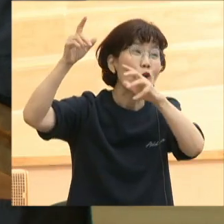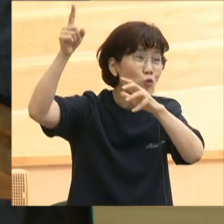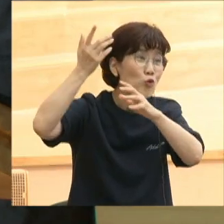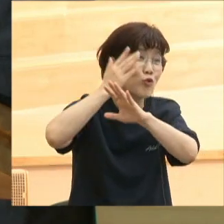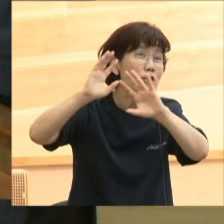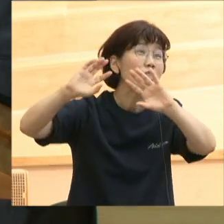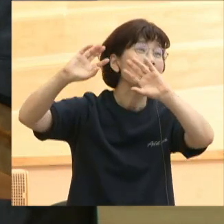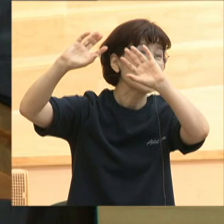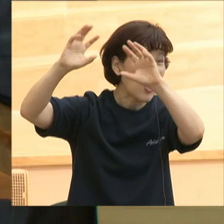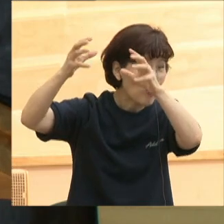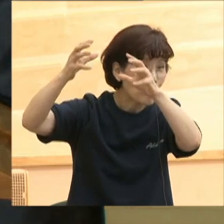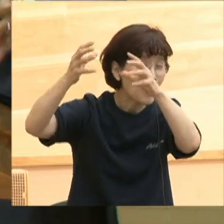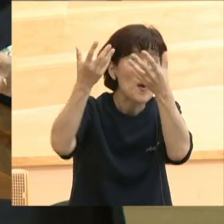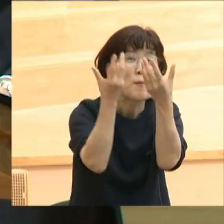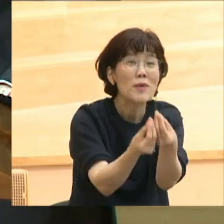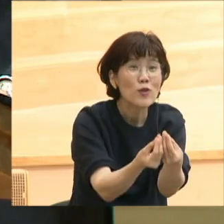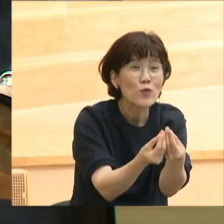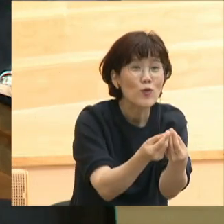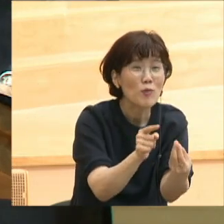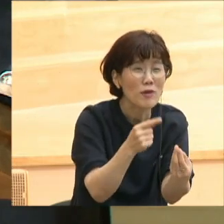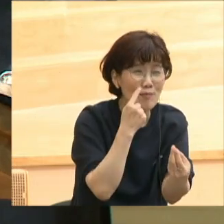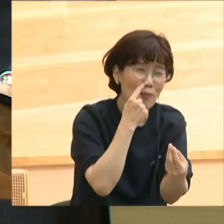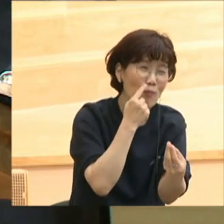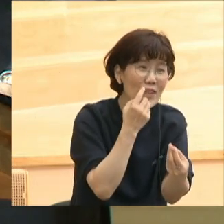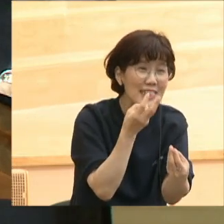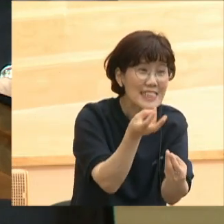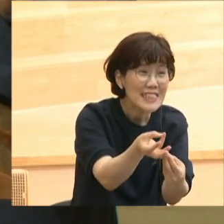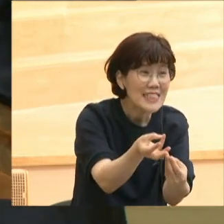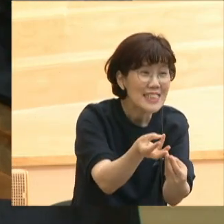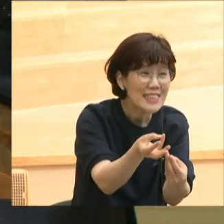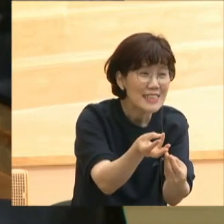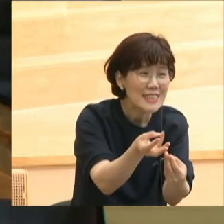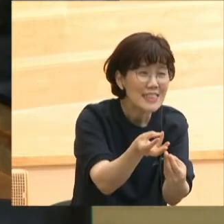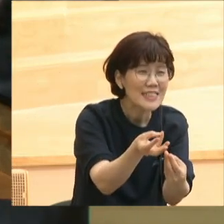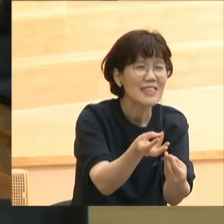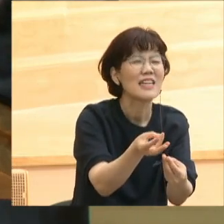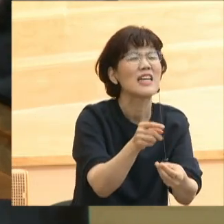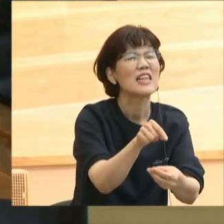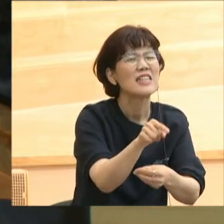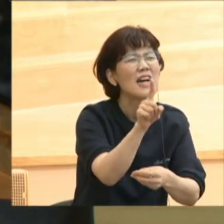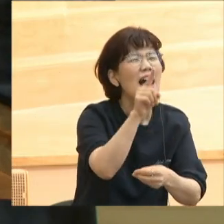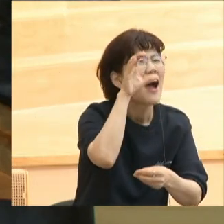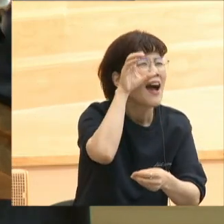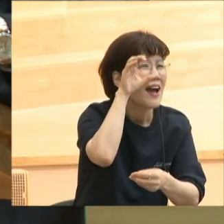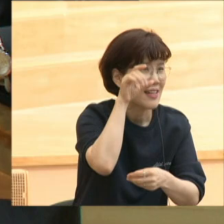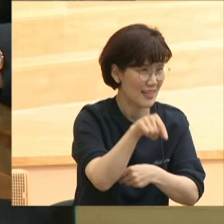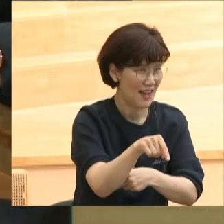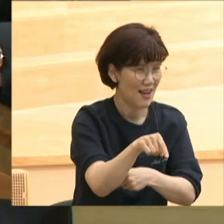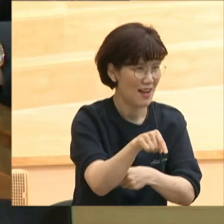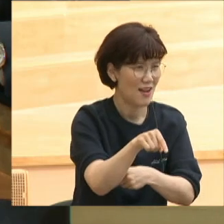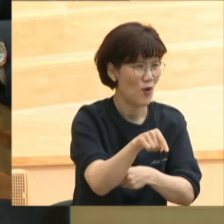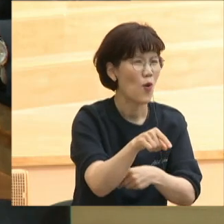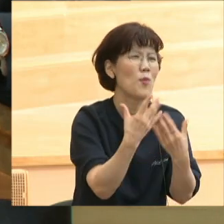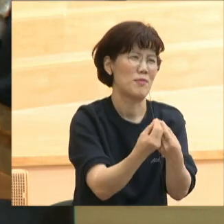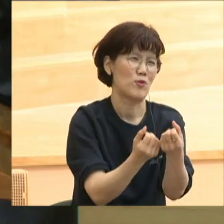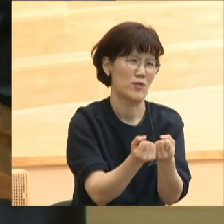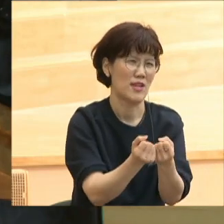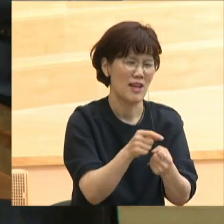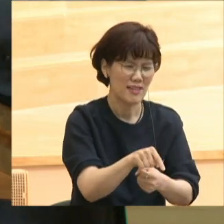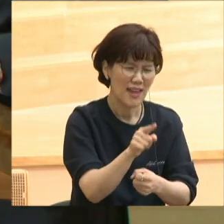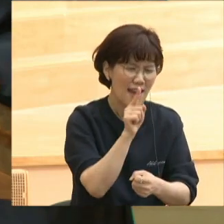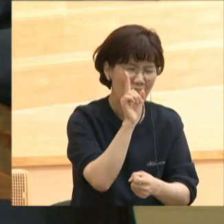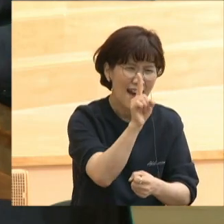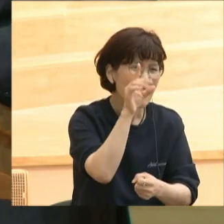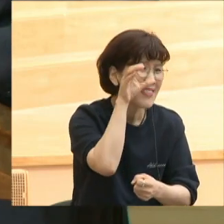천국을 겨자씨 하나 그 하나 속에 있는 놀라운 가능성